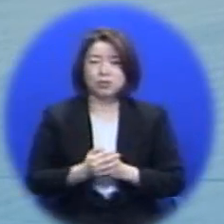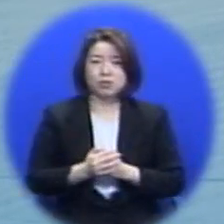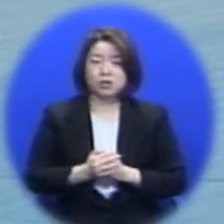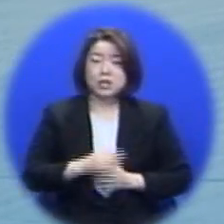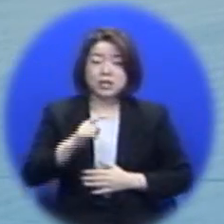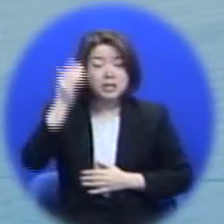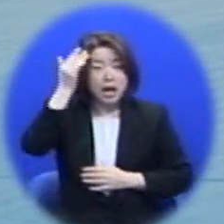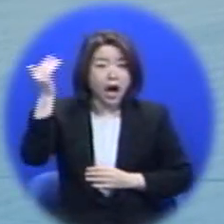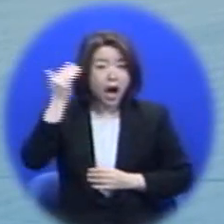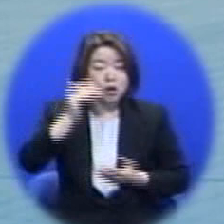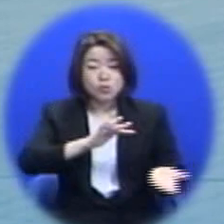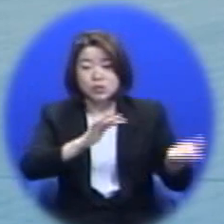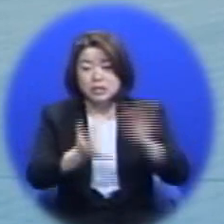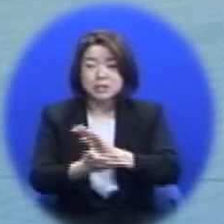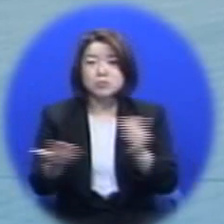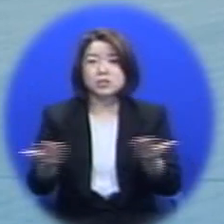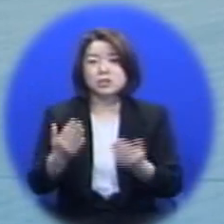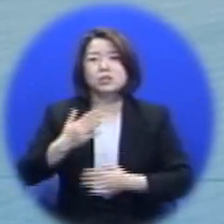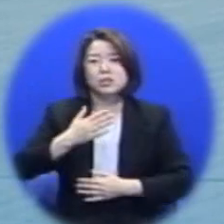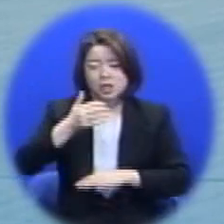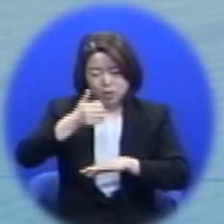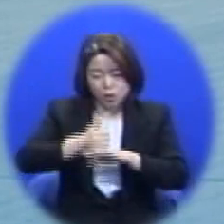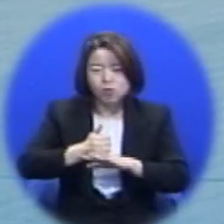일은 결국 저와 여러분에게 달려있는